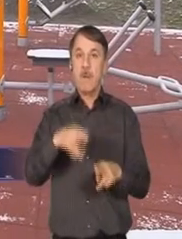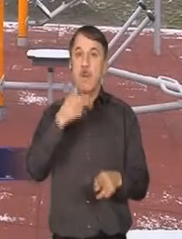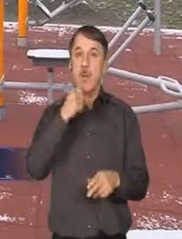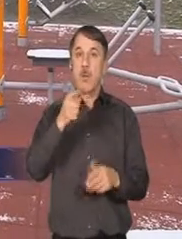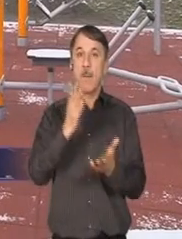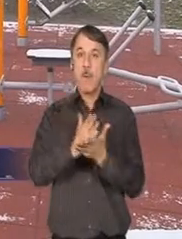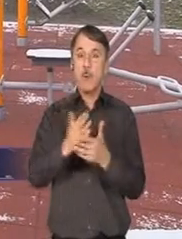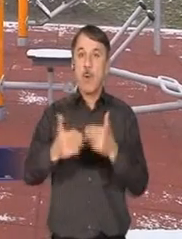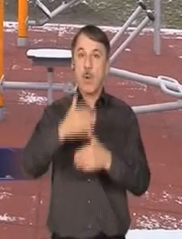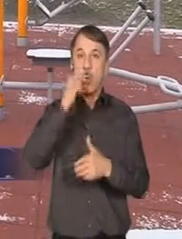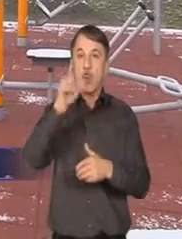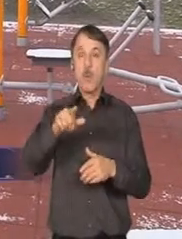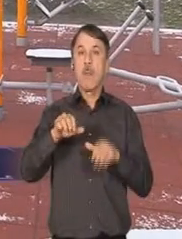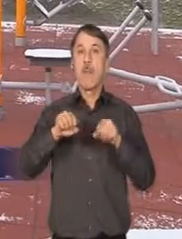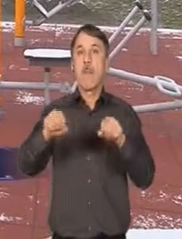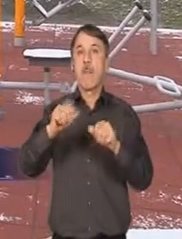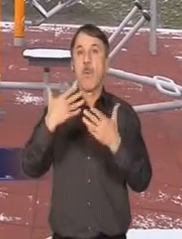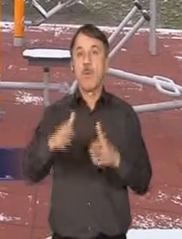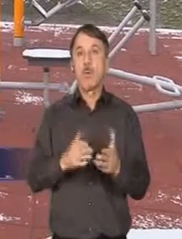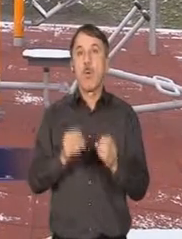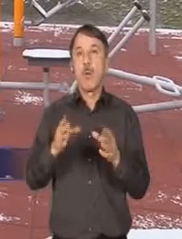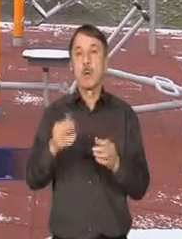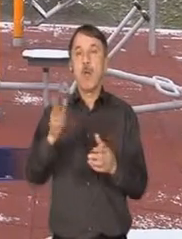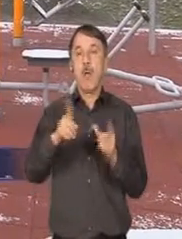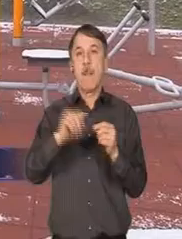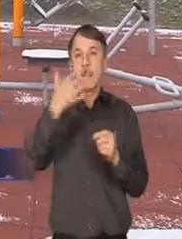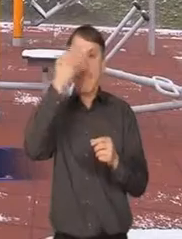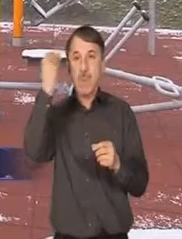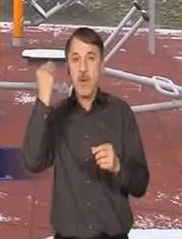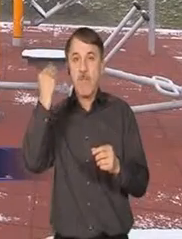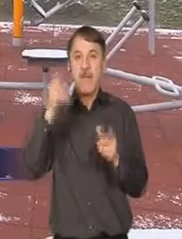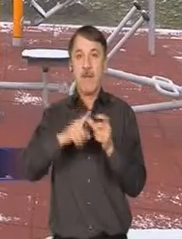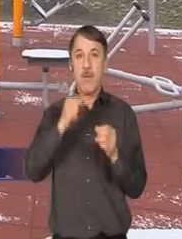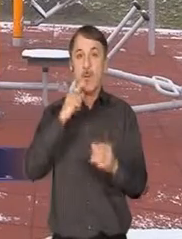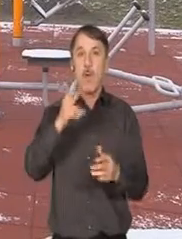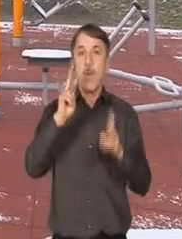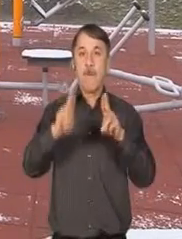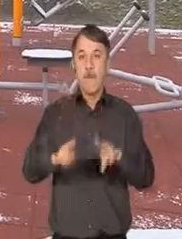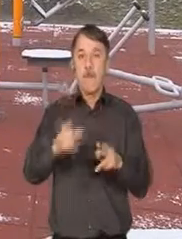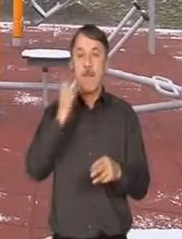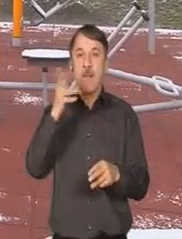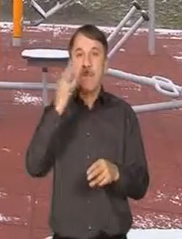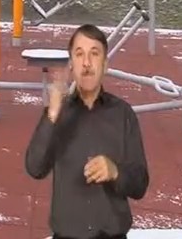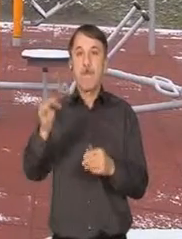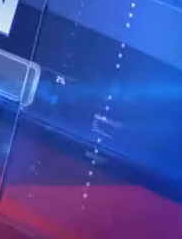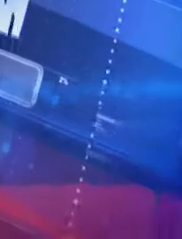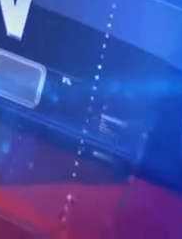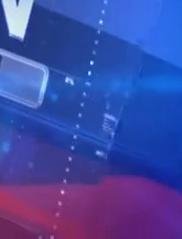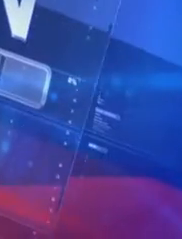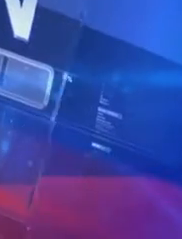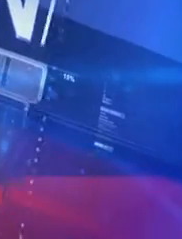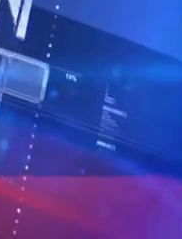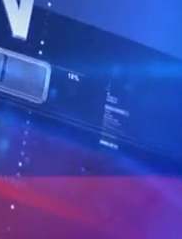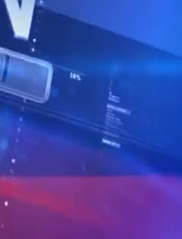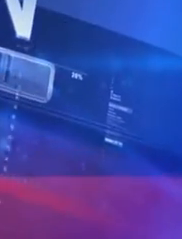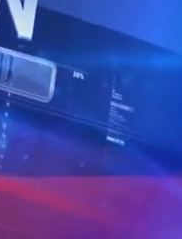danima i nije baš do obilaženja otvorenih teretana i dečijih igrališta. Ali ne zaboravite, proleće i nije baš tako daleko.